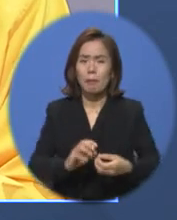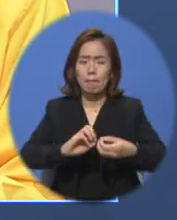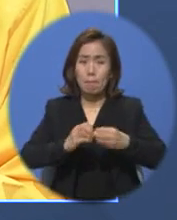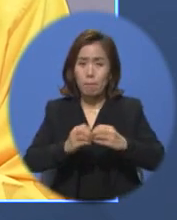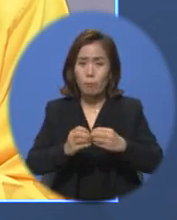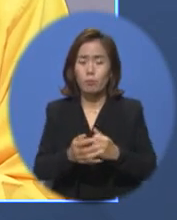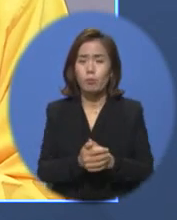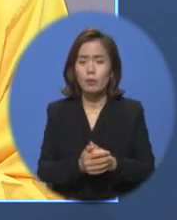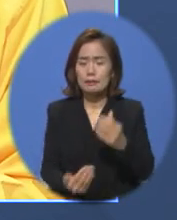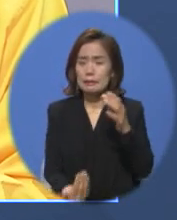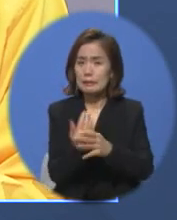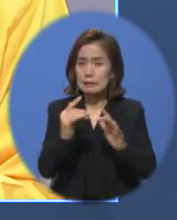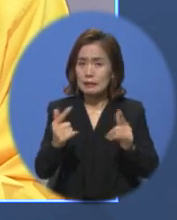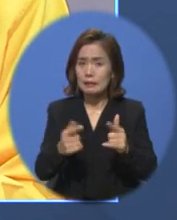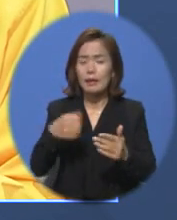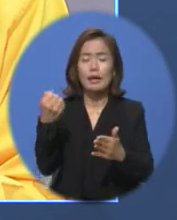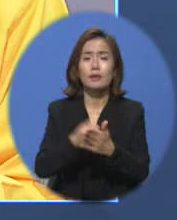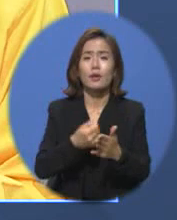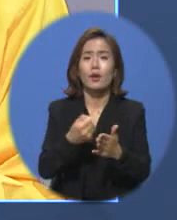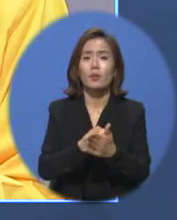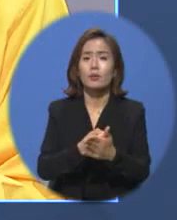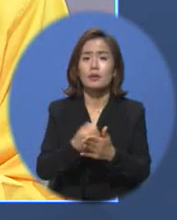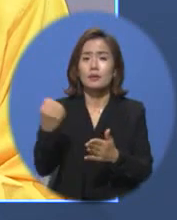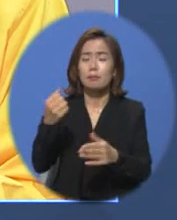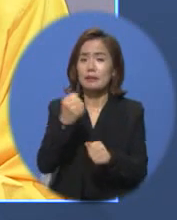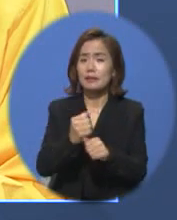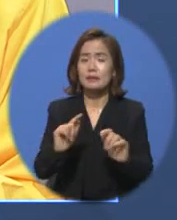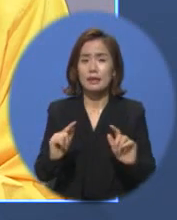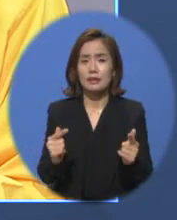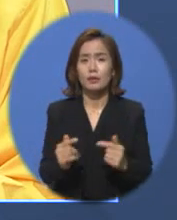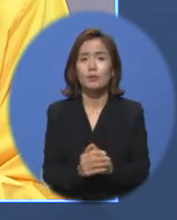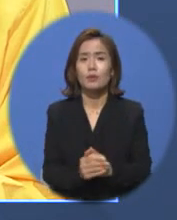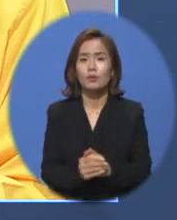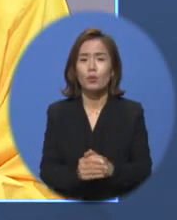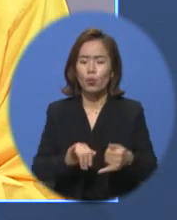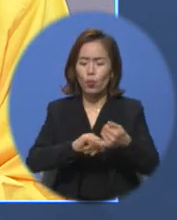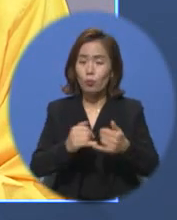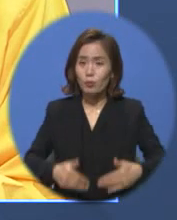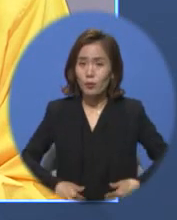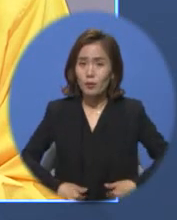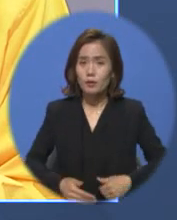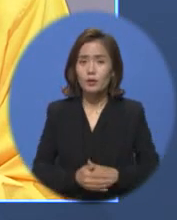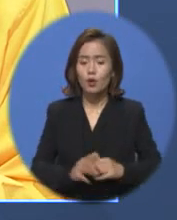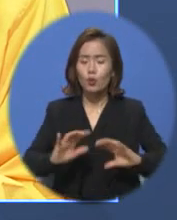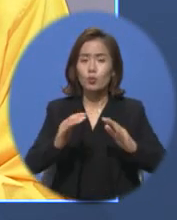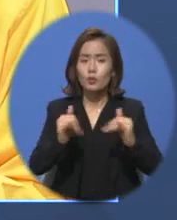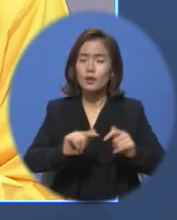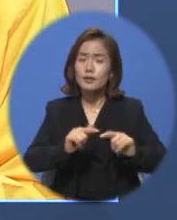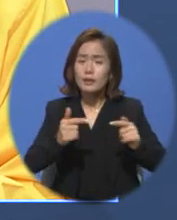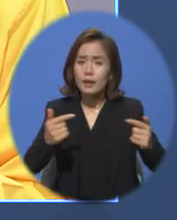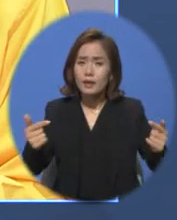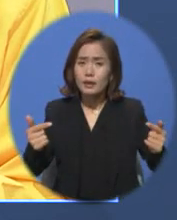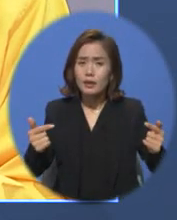그러한부정행위나유감스러운 상황이다시는발생하지않도록선거법을개정해야합니다.다시말해,저는